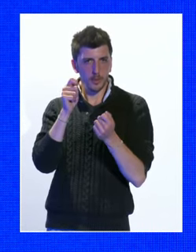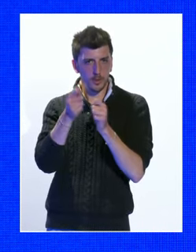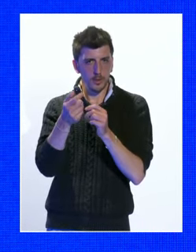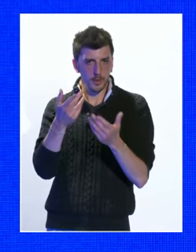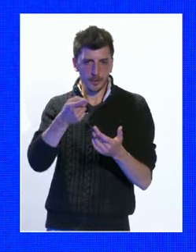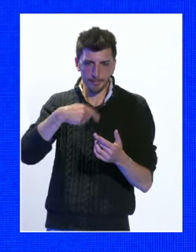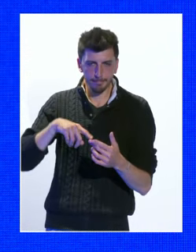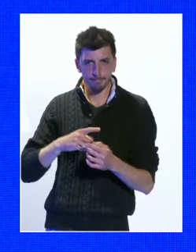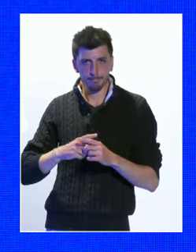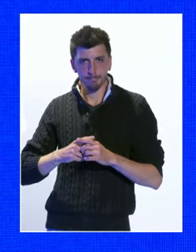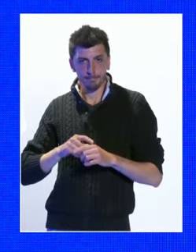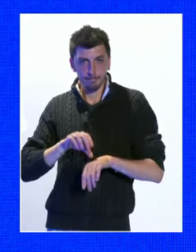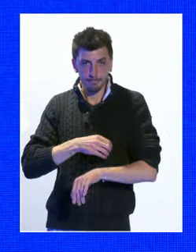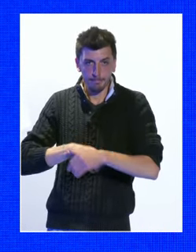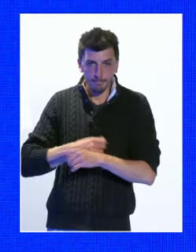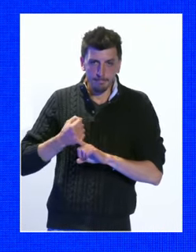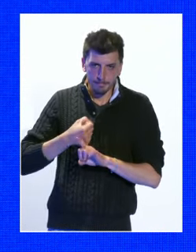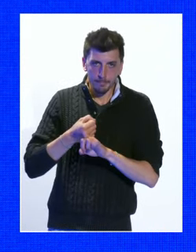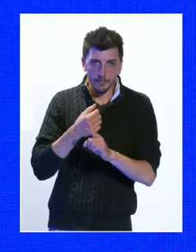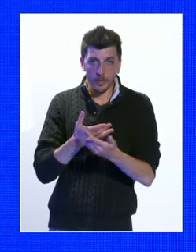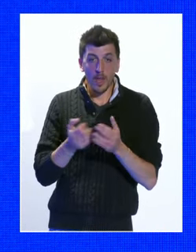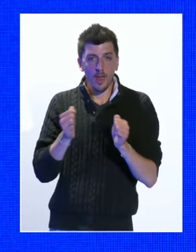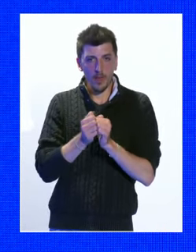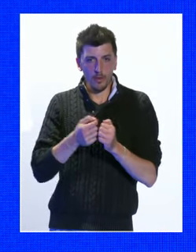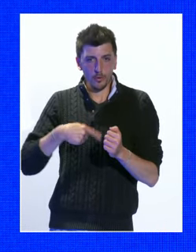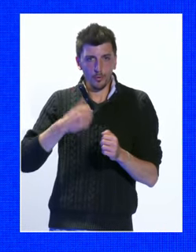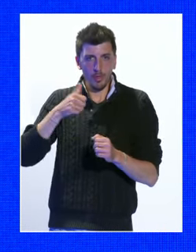mener avec d'autres.